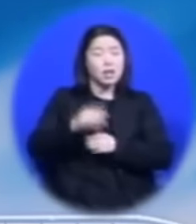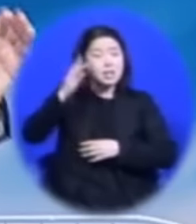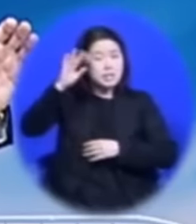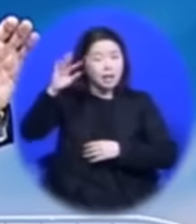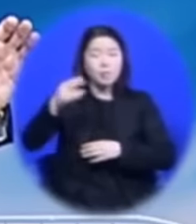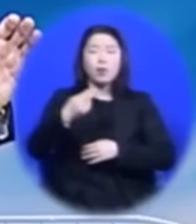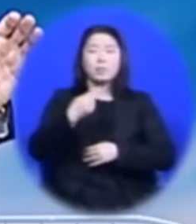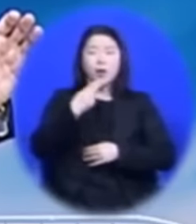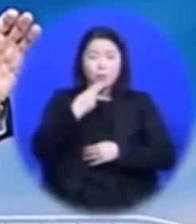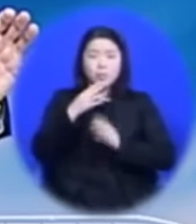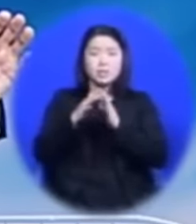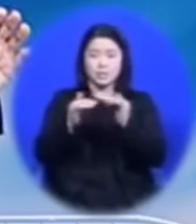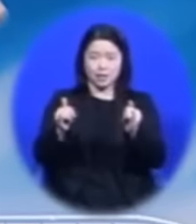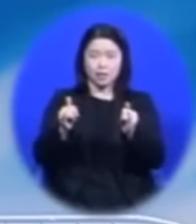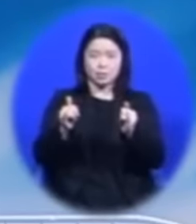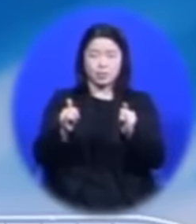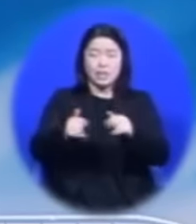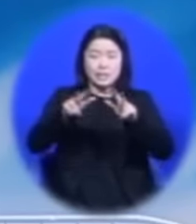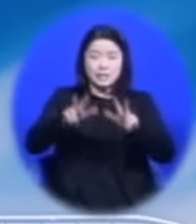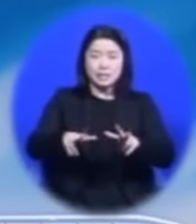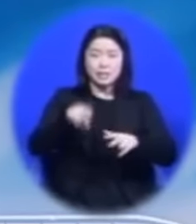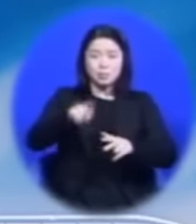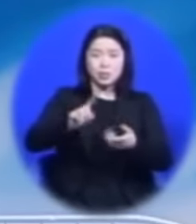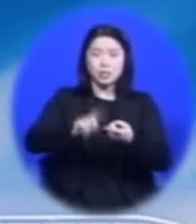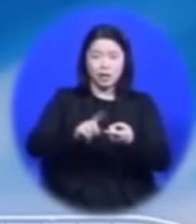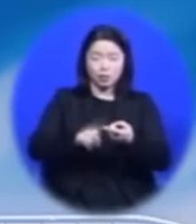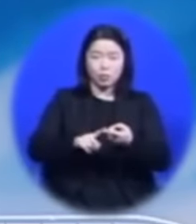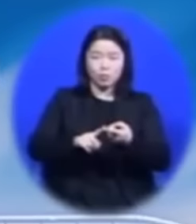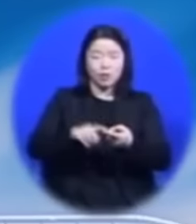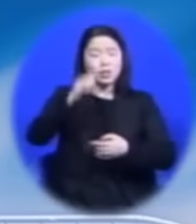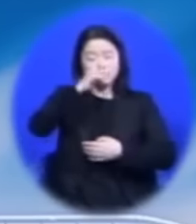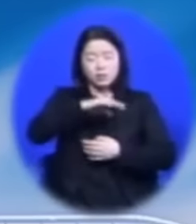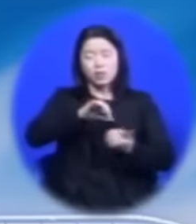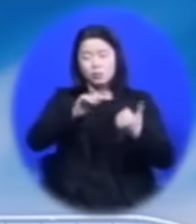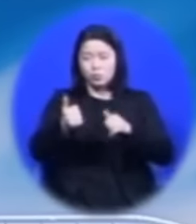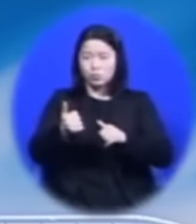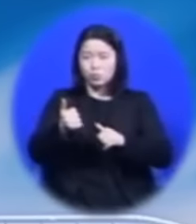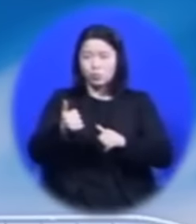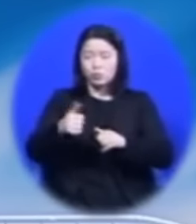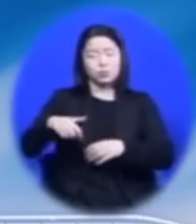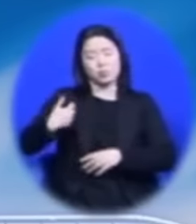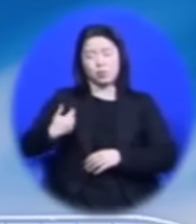사모함이 없는 사람은 지금 이 상태로 그냥 죽을지도 모릅니다.